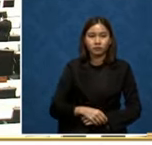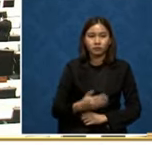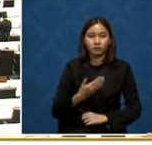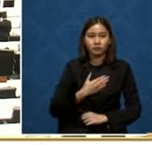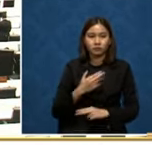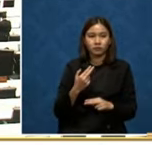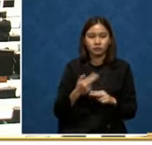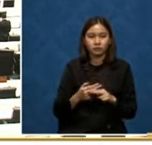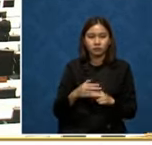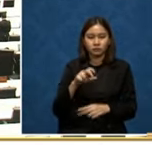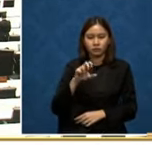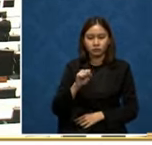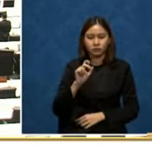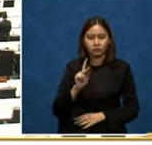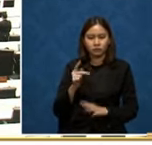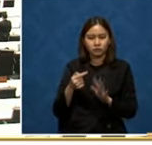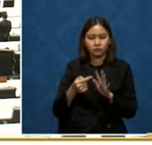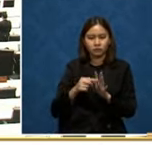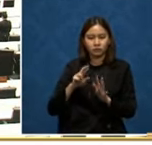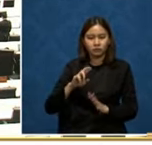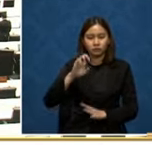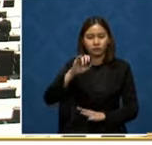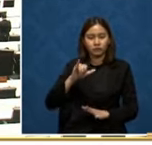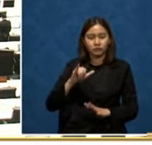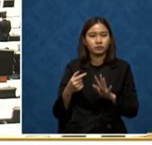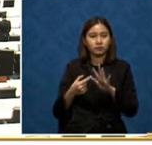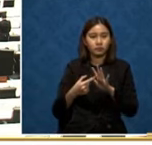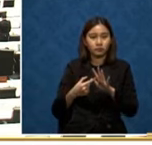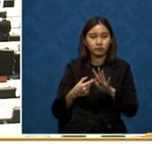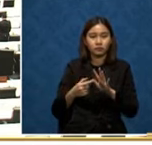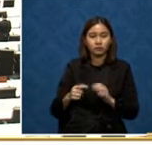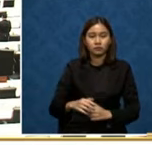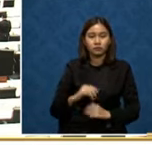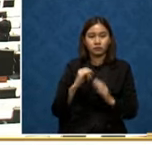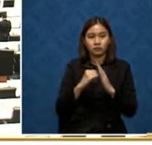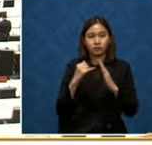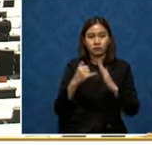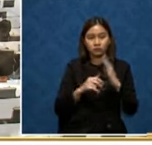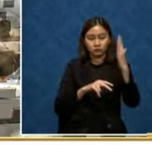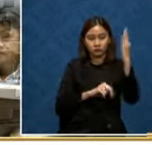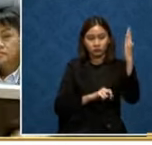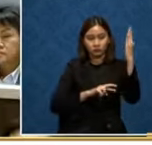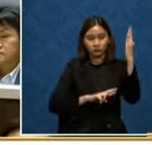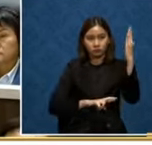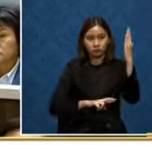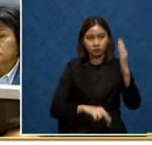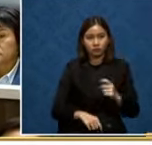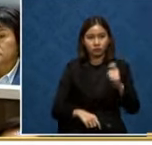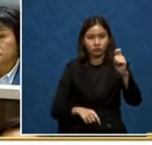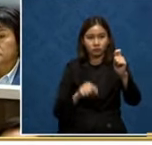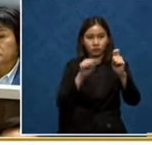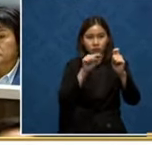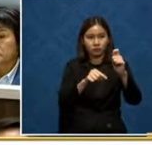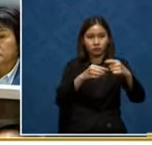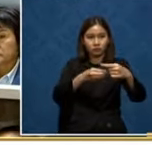ื่น